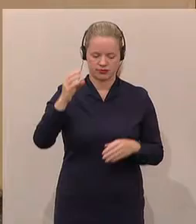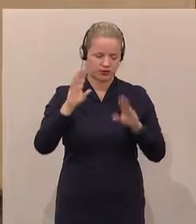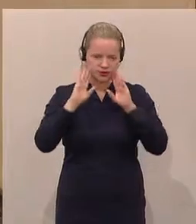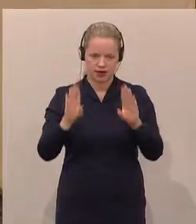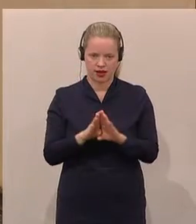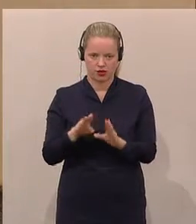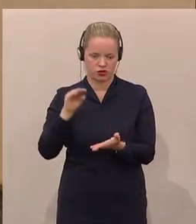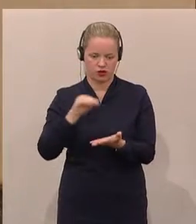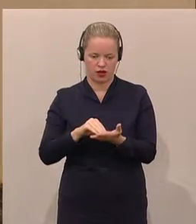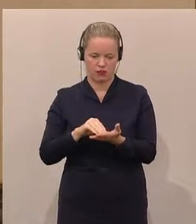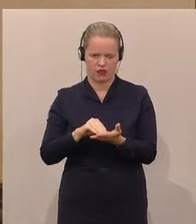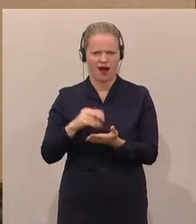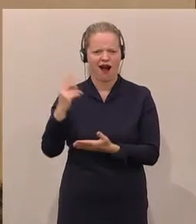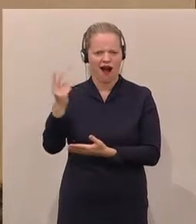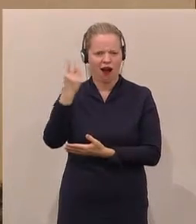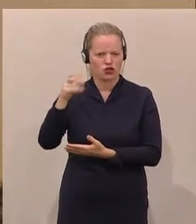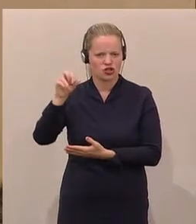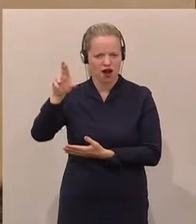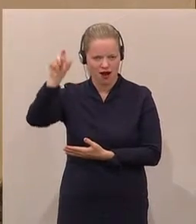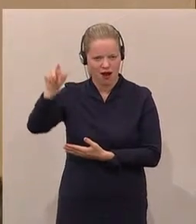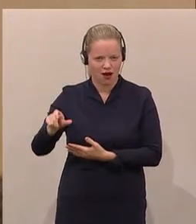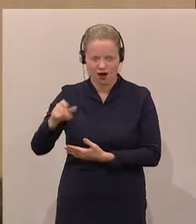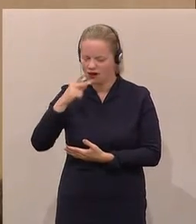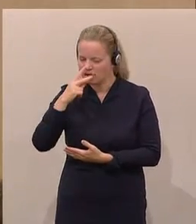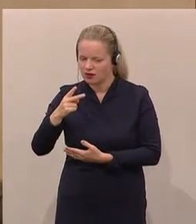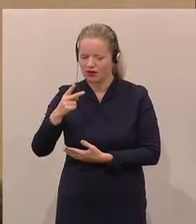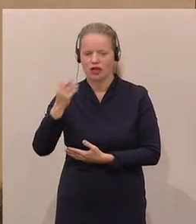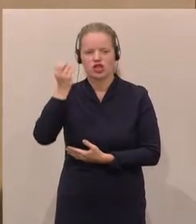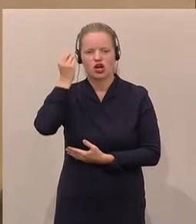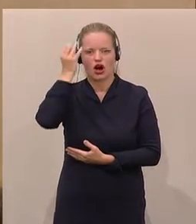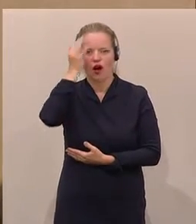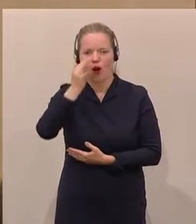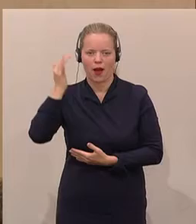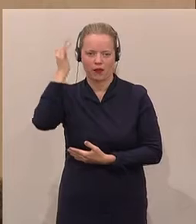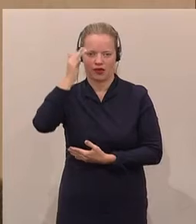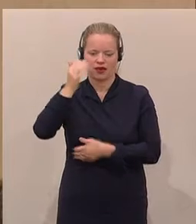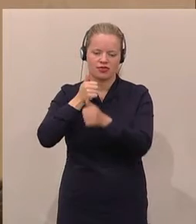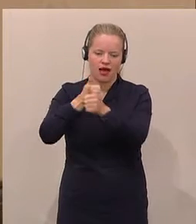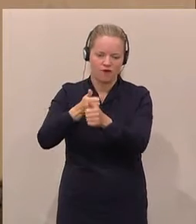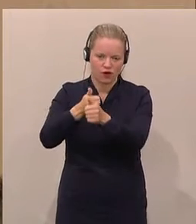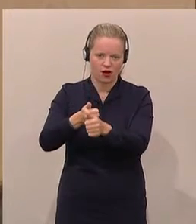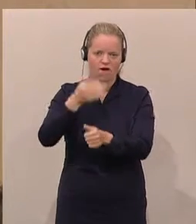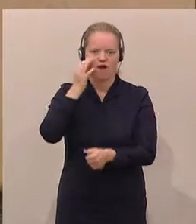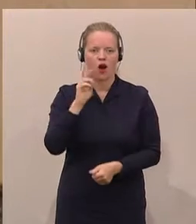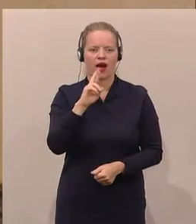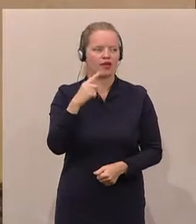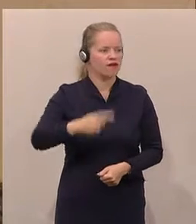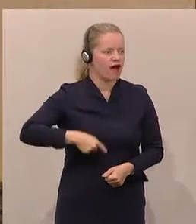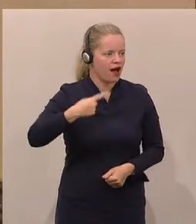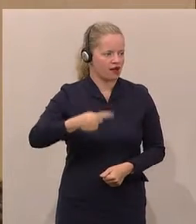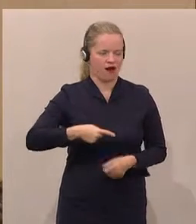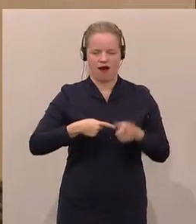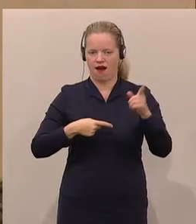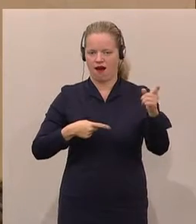Lesen Sie mal nach beim Rauscher, der jetzt schon davon träumt, dass die Nachfolgerin, die Frau Rendi Wagner, mit fliegenden